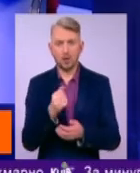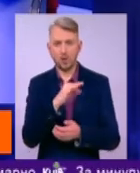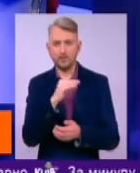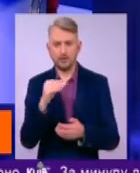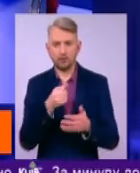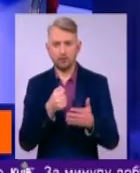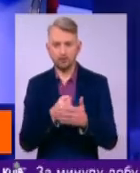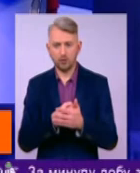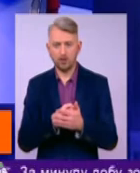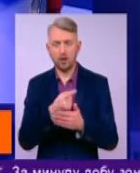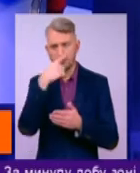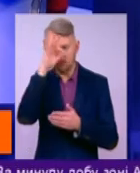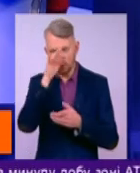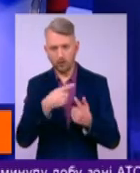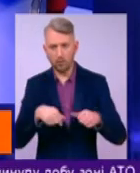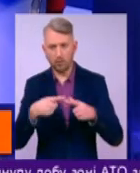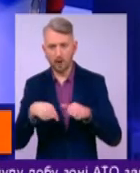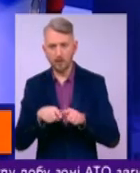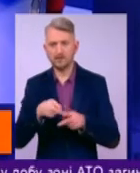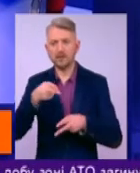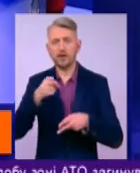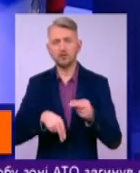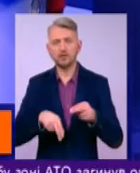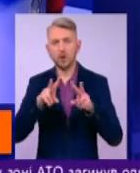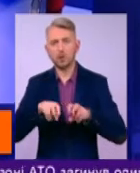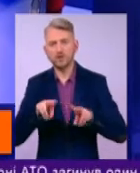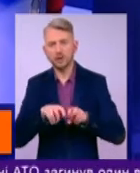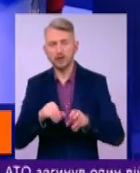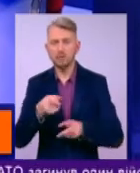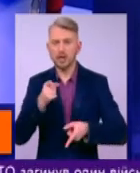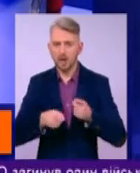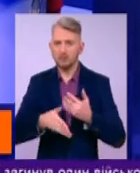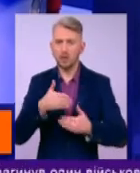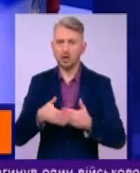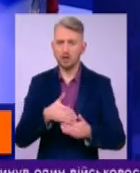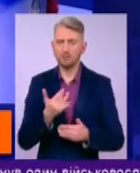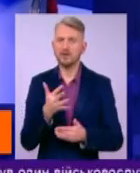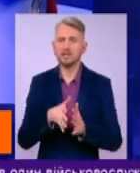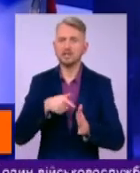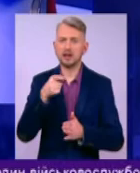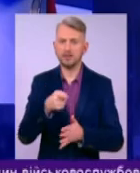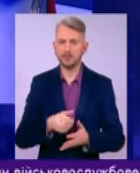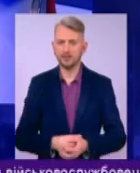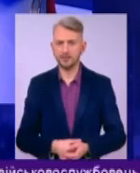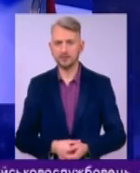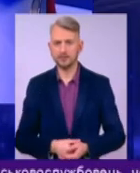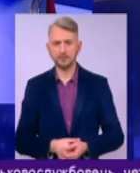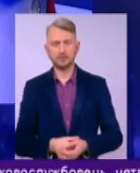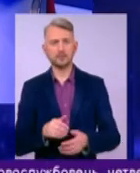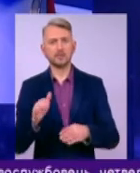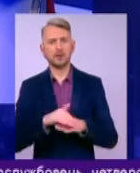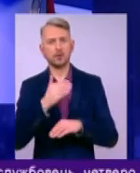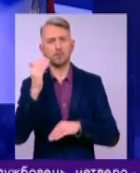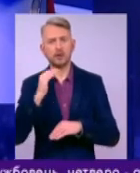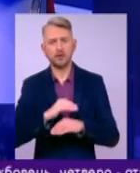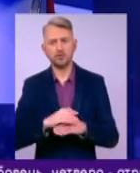до правоохоронних органів, завершуються розслідуванням і реальним покаранням. Пані Анно. Доброго